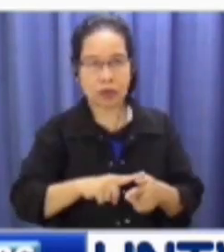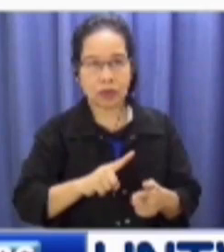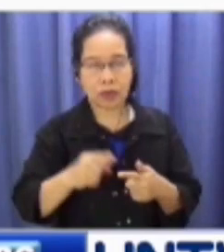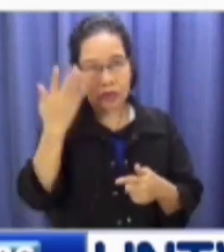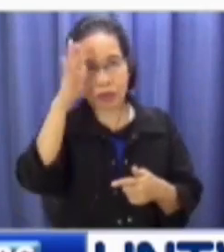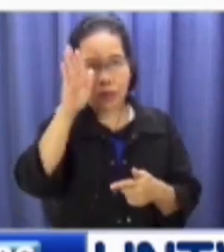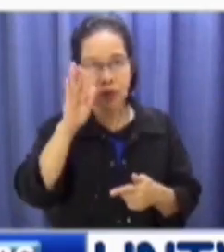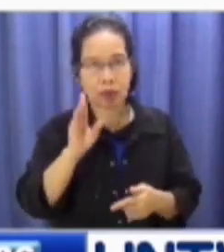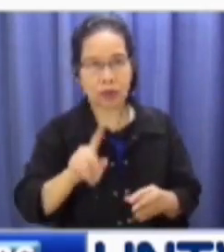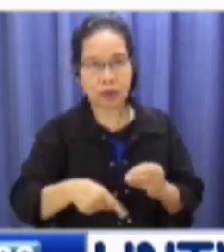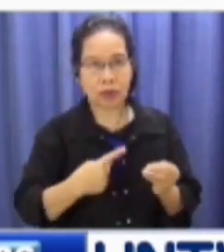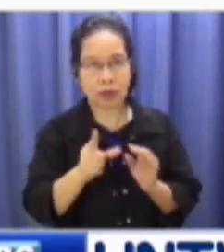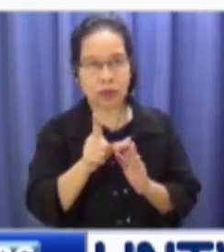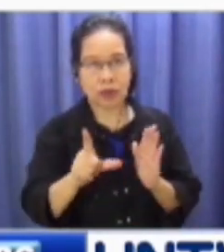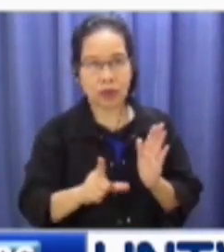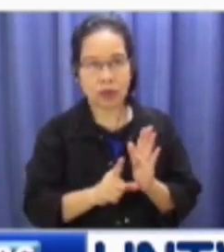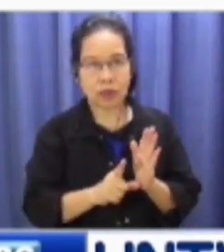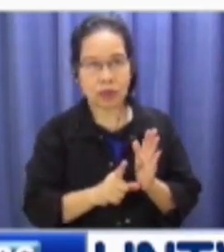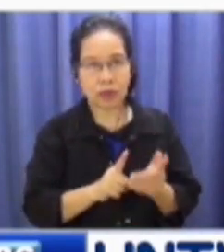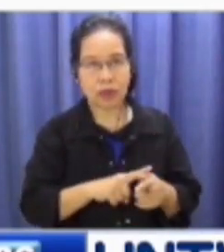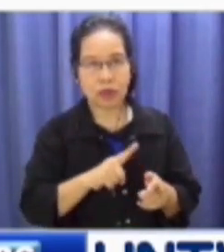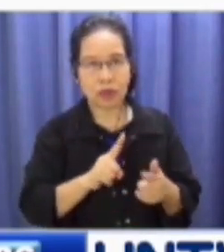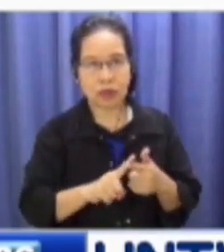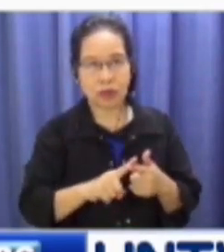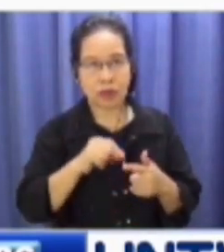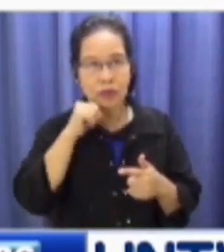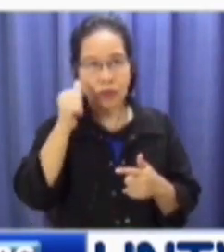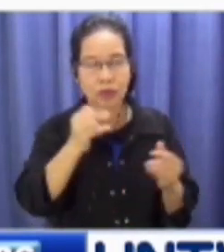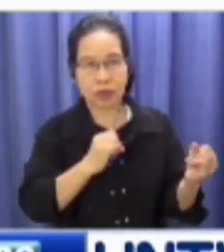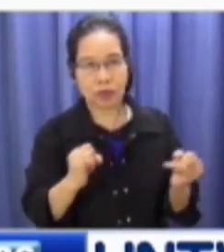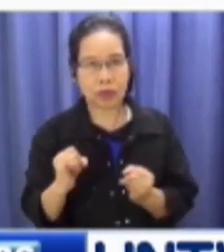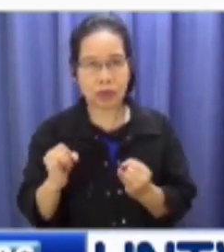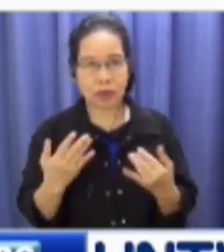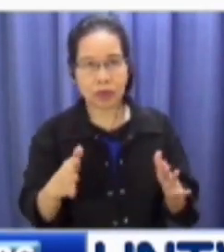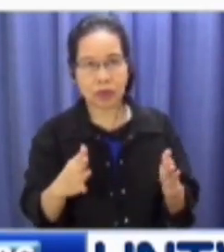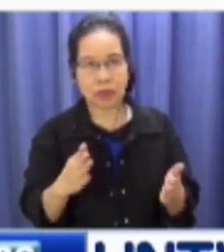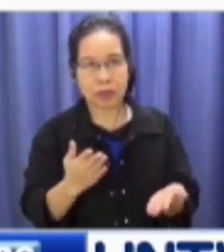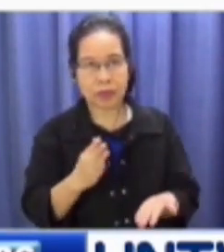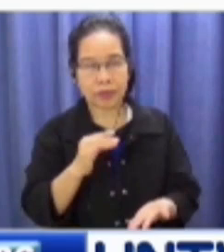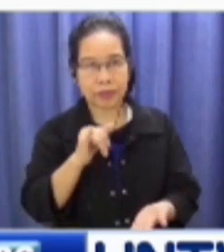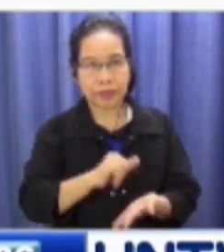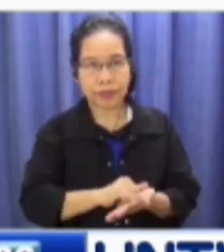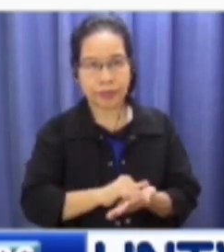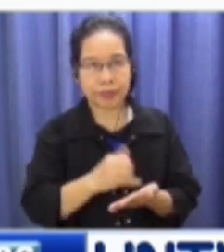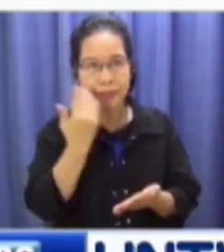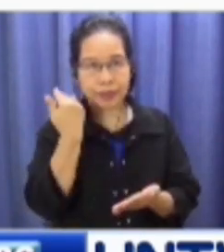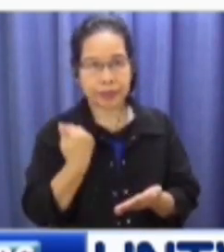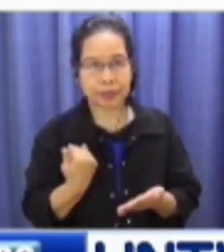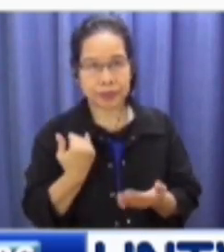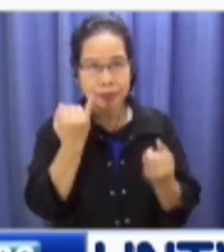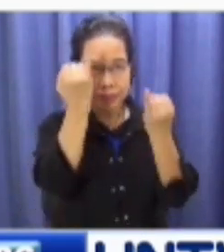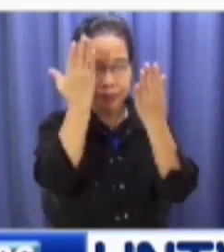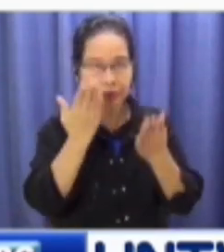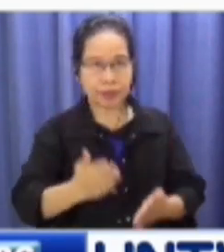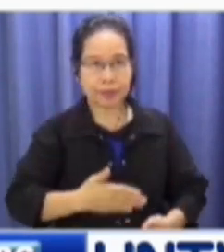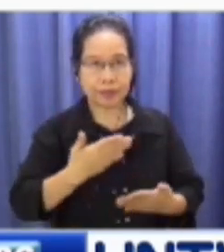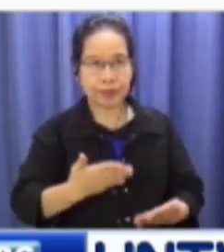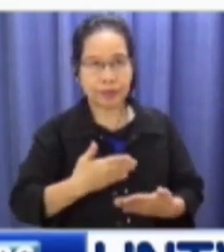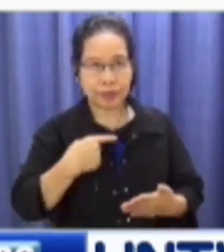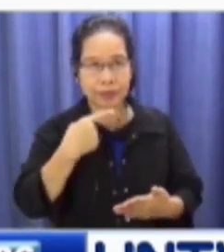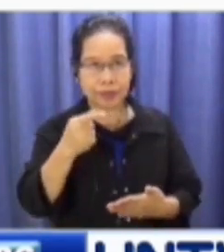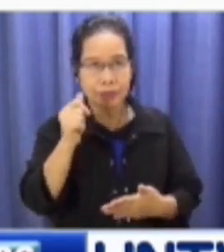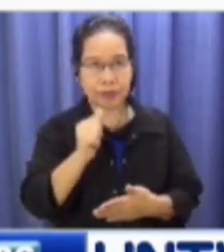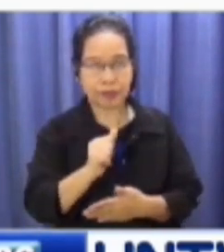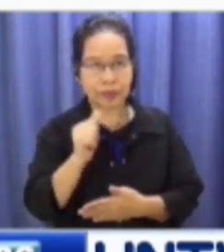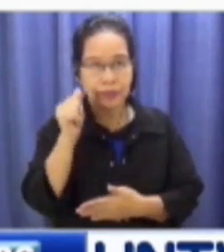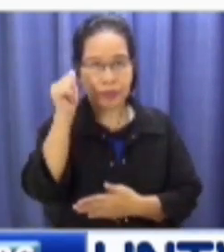tungkol sa batas, tapos bukas po ay i-implement na. Palagay ko doon nagkulang, kaya ako natutuwa sa sinabi ni Asi Galvante